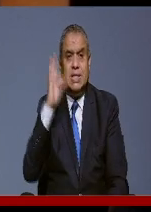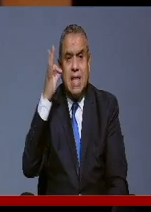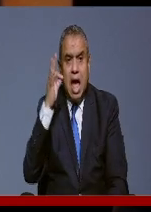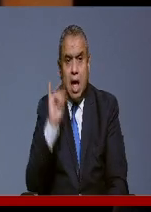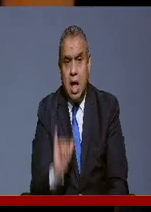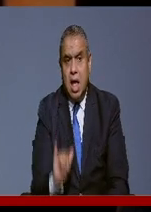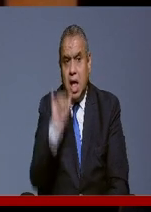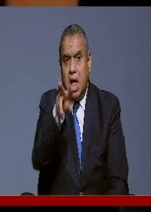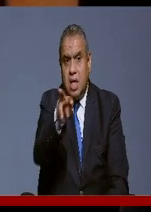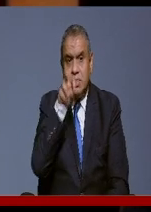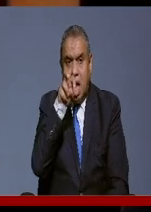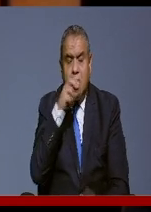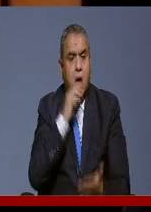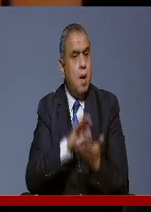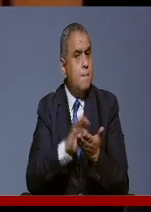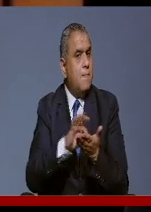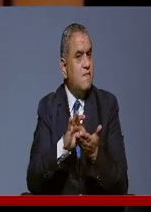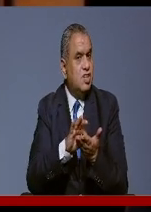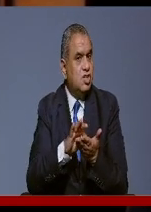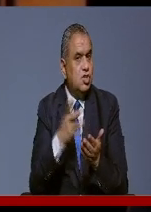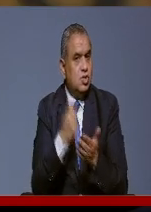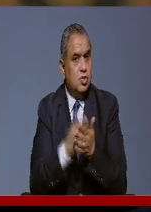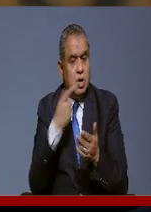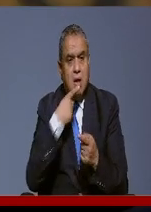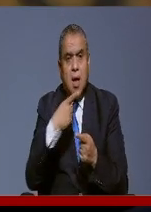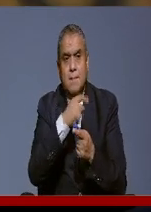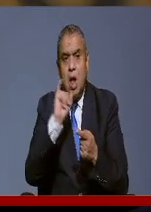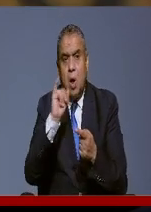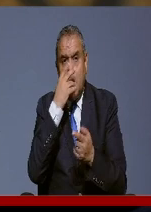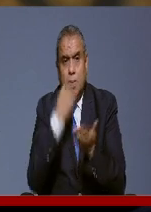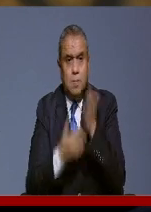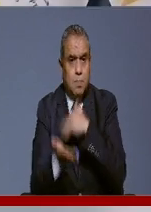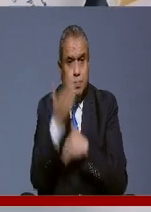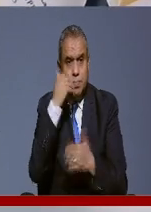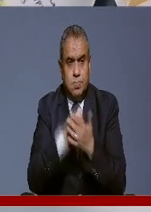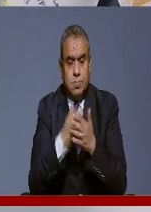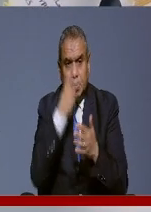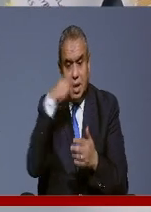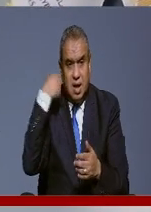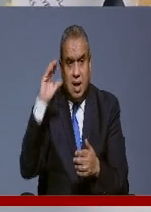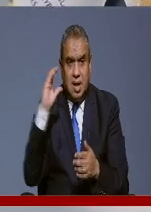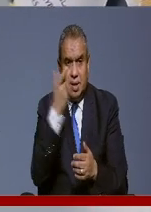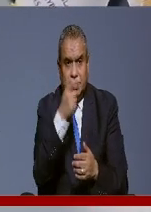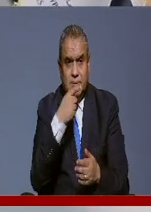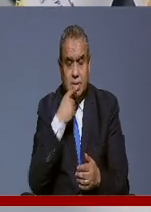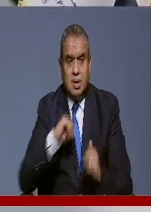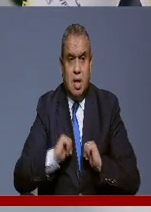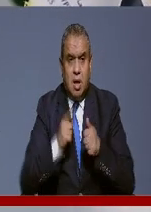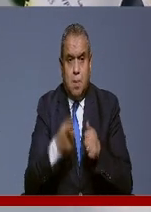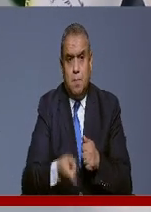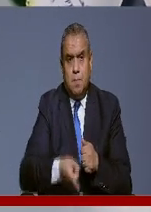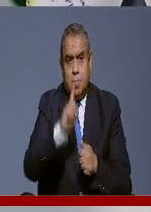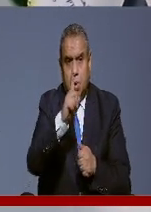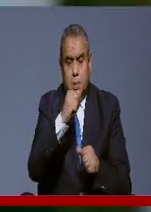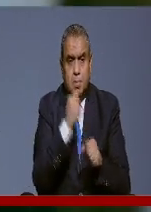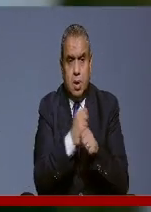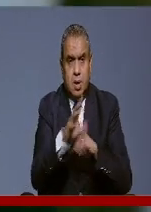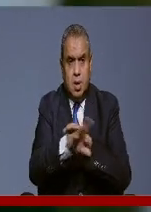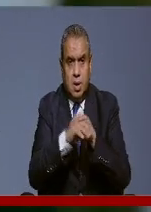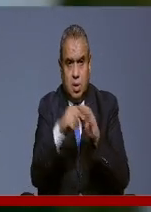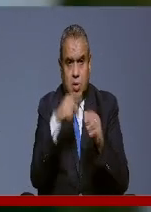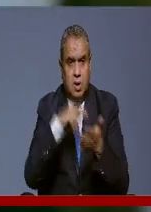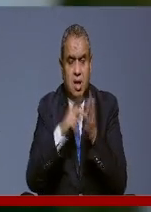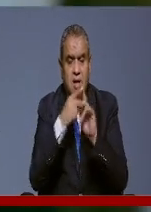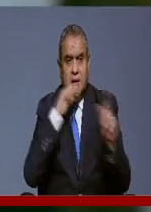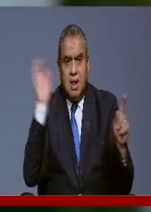للمنتجات الاكثر احتياجا اللي هما 150 منتج اللي كان اعلن عليهم فخامه الرئيس مبادره ساعدتنا احنا كاتحاد نحقق